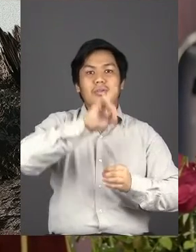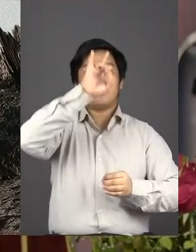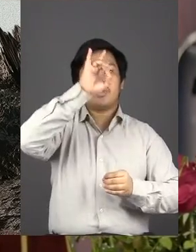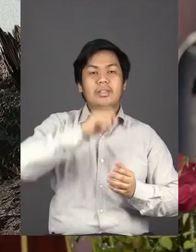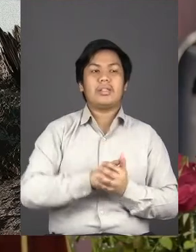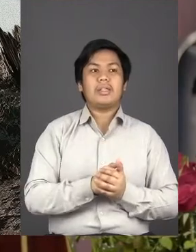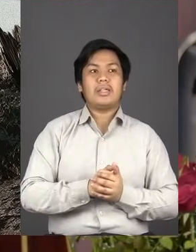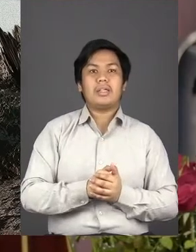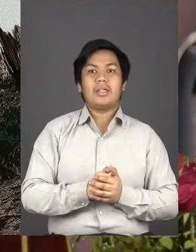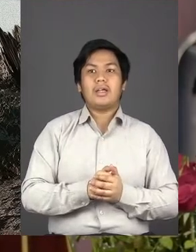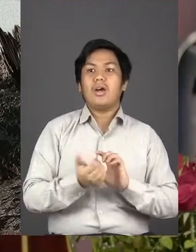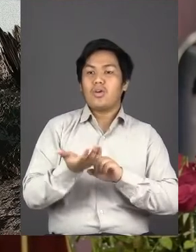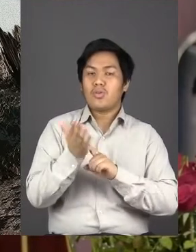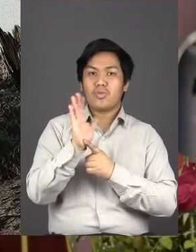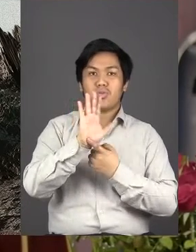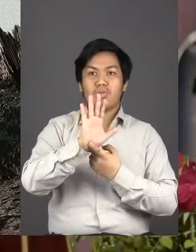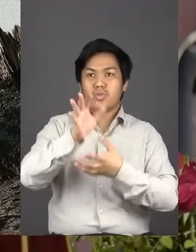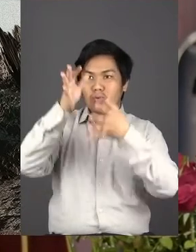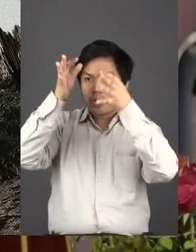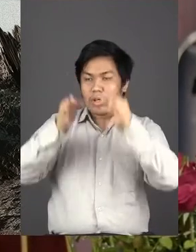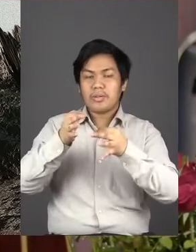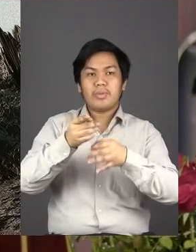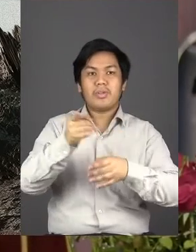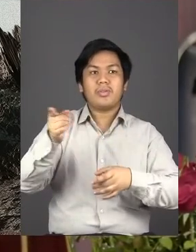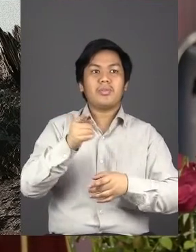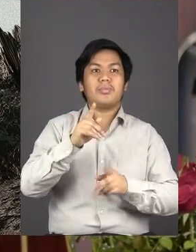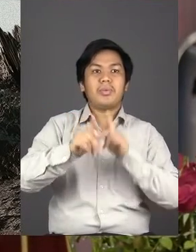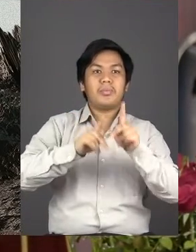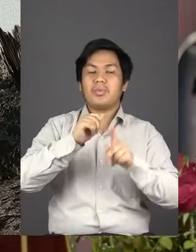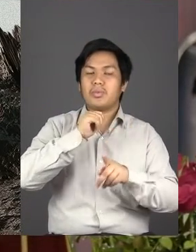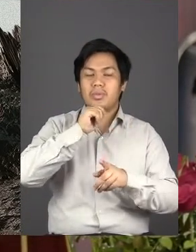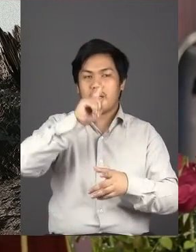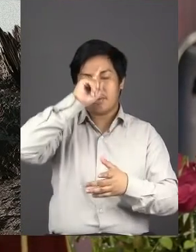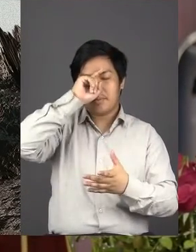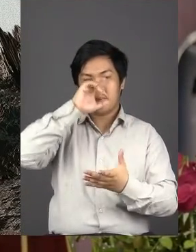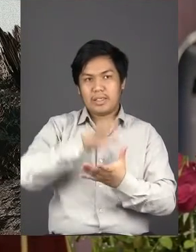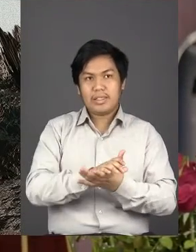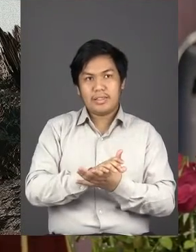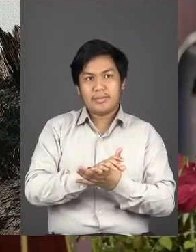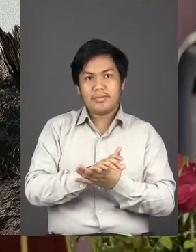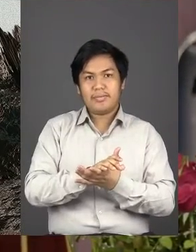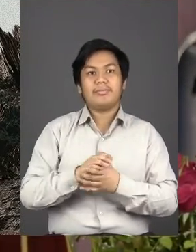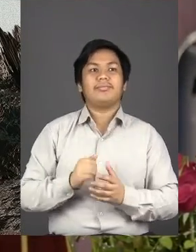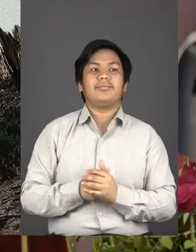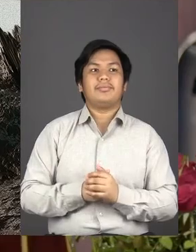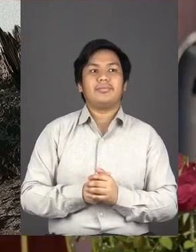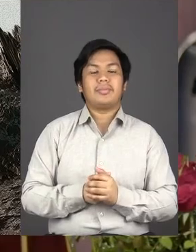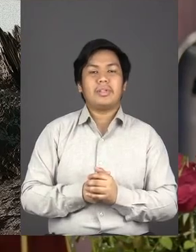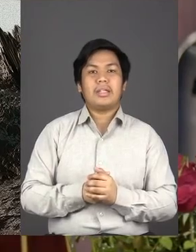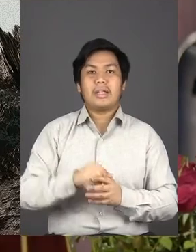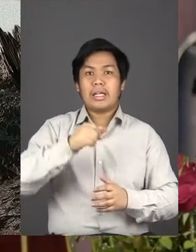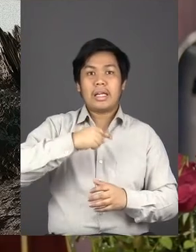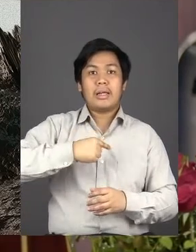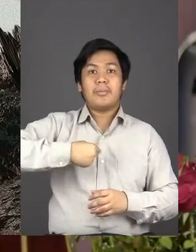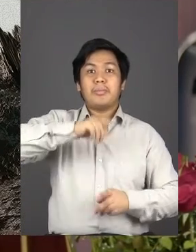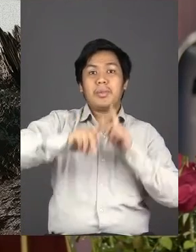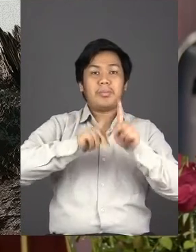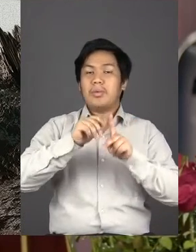magiging kahatulan sa mga nasa dilim. Kaya ayaw tayo ng mundo